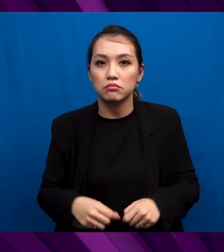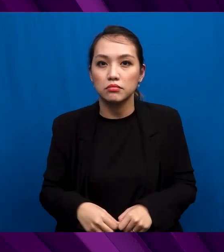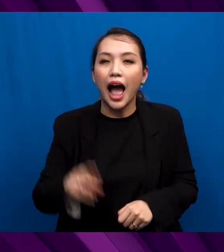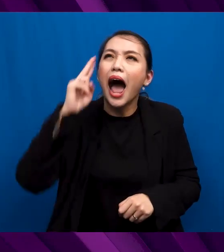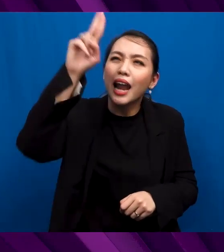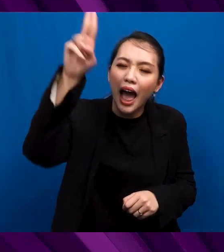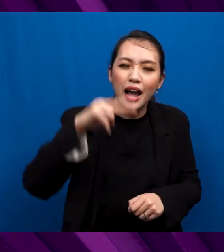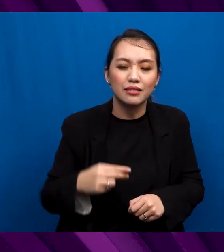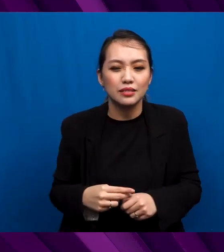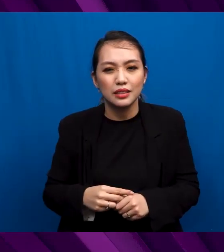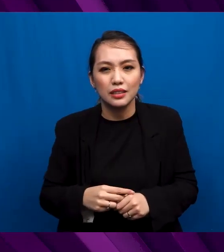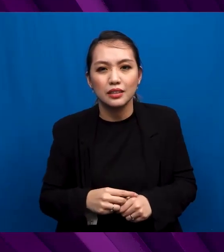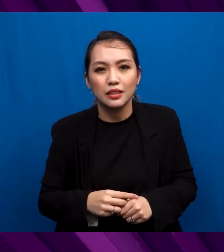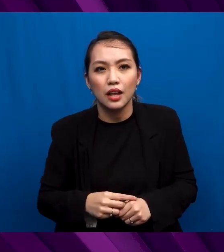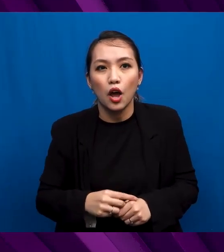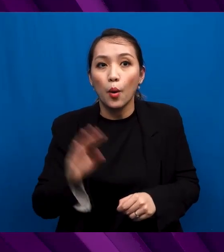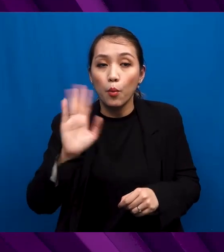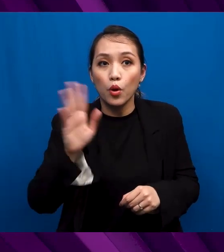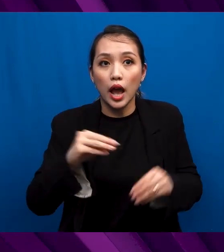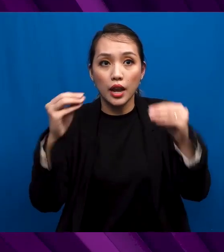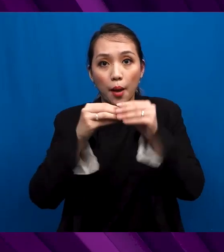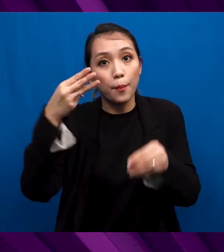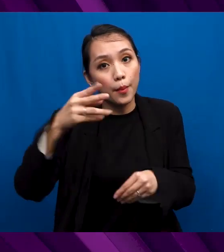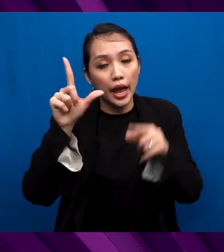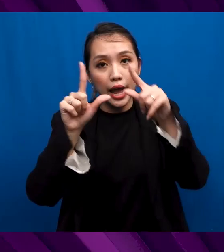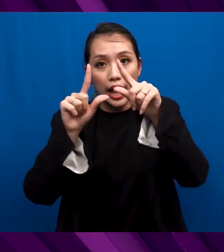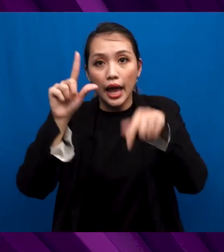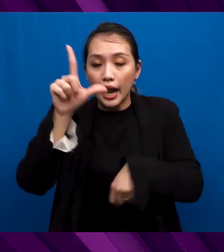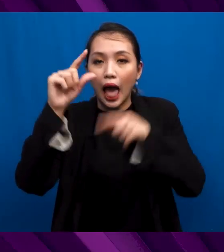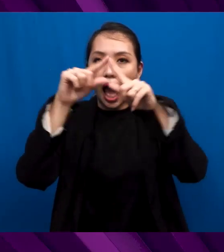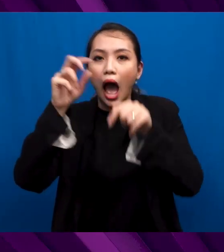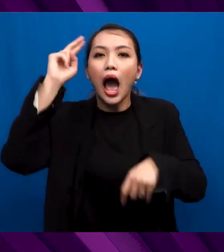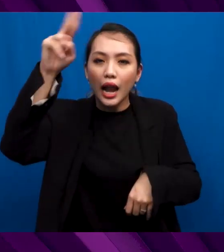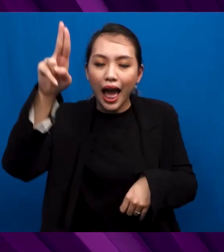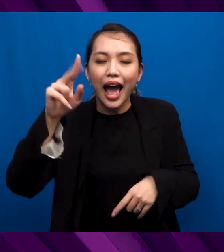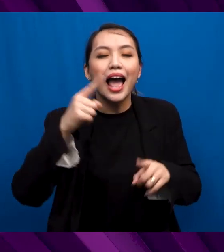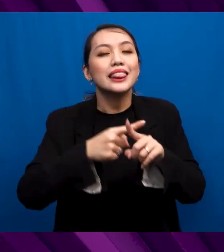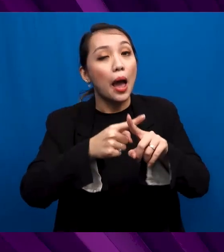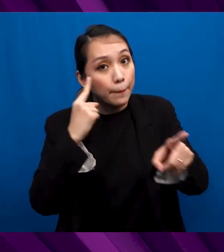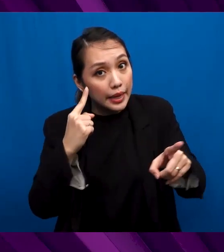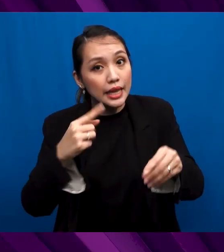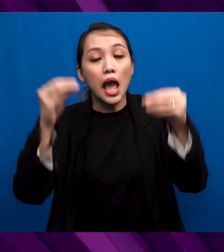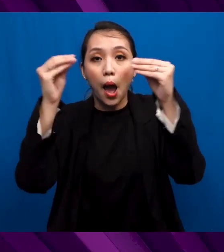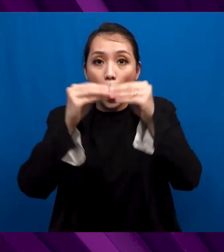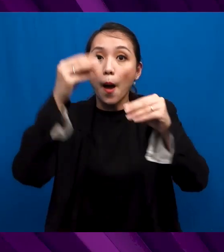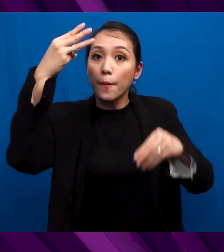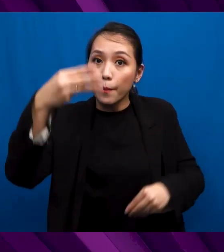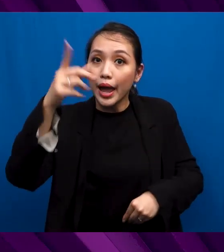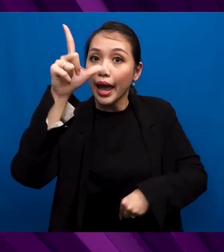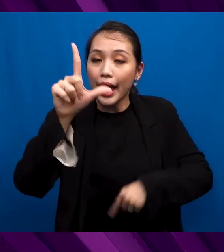dengan membela Allah. Allah tidak perlu dibela, kalau dia adalah Allah yang hidup tidak perlu dibela. Coba interview keluarganya